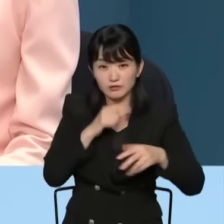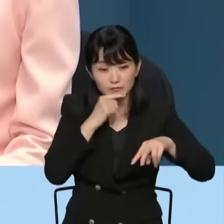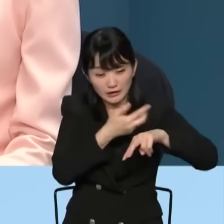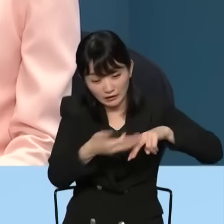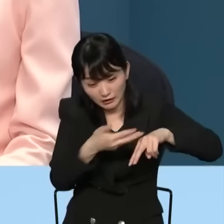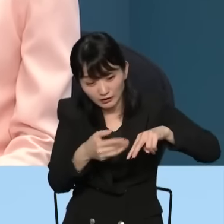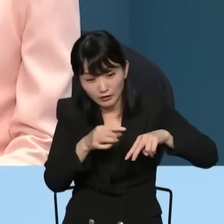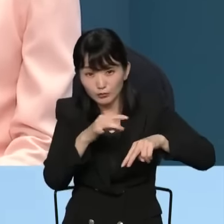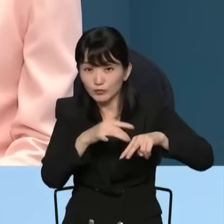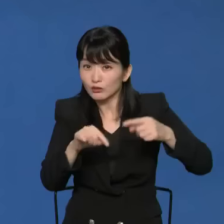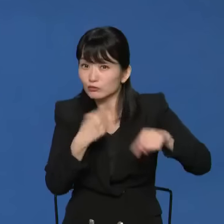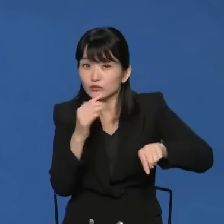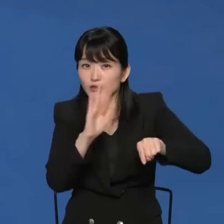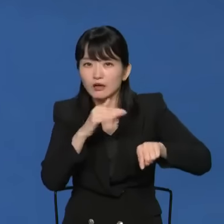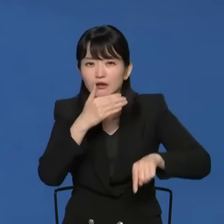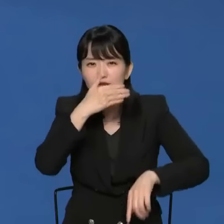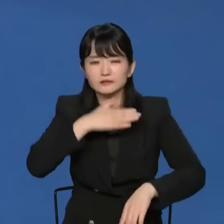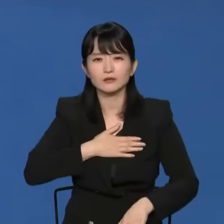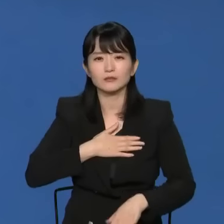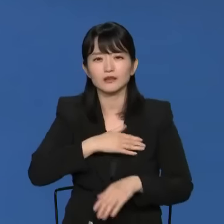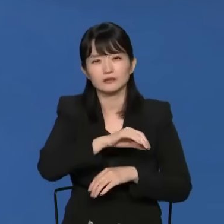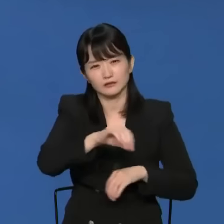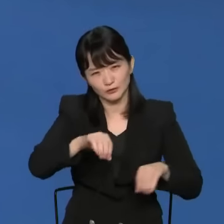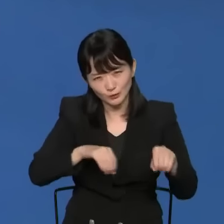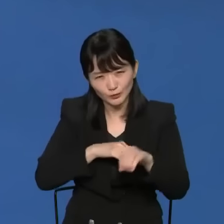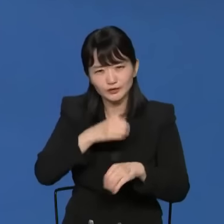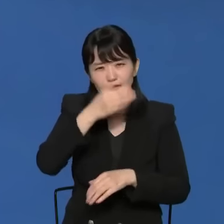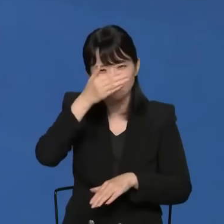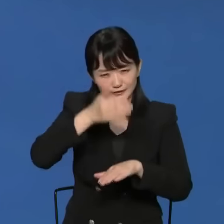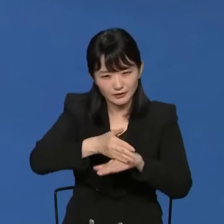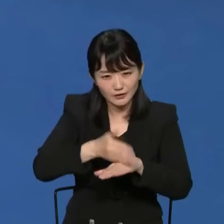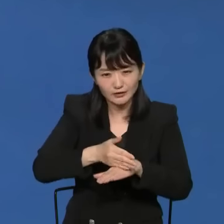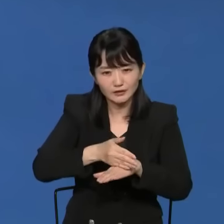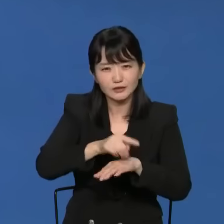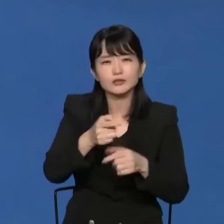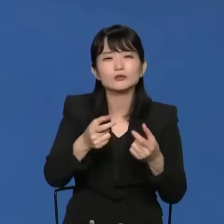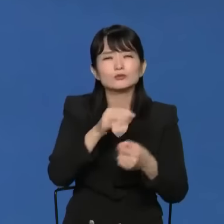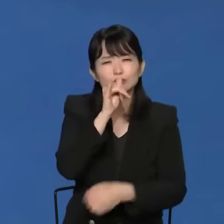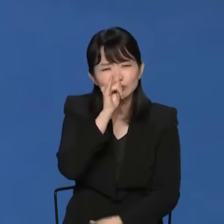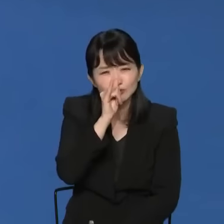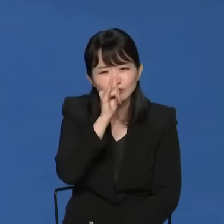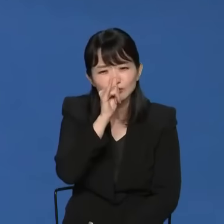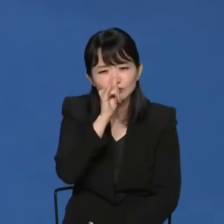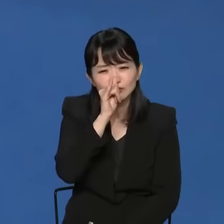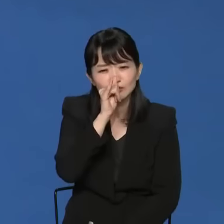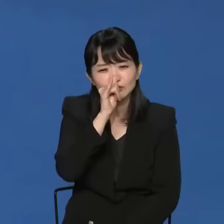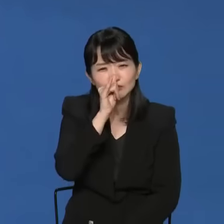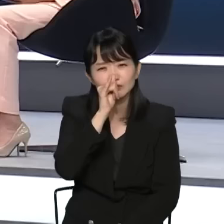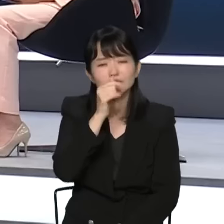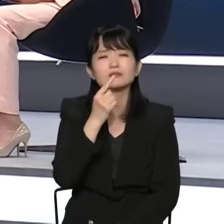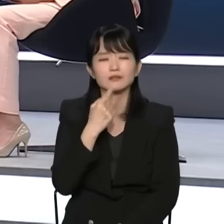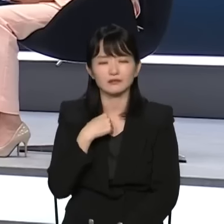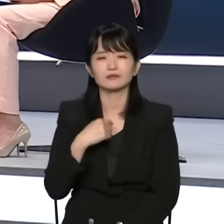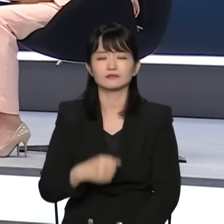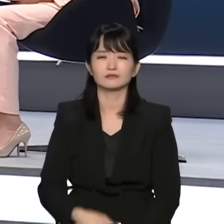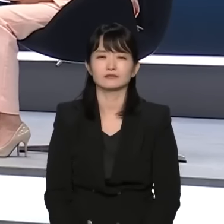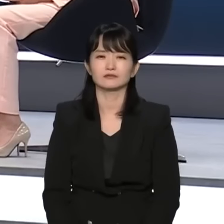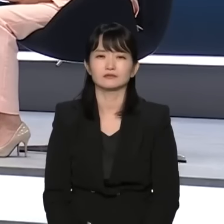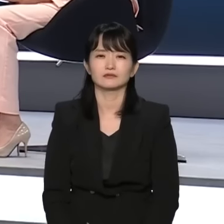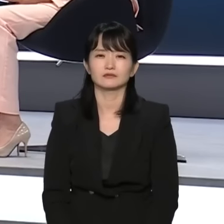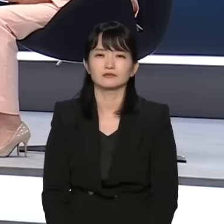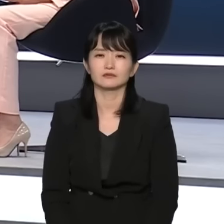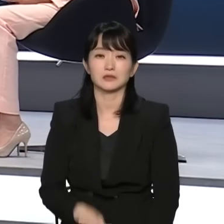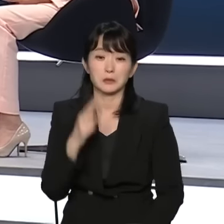뼈가 부러지지 않은 거니까 정말 오히려 더 감사하다. 이럴 수도 있구나. 라는 걸 겪었죠. 근데